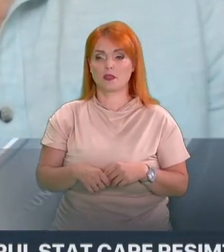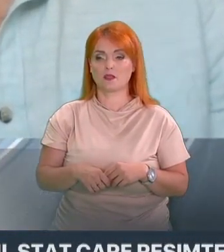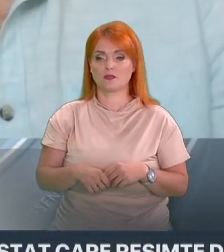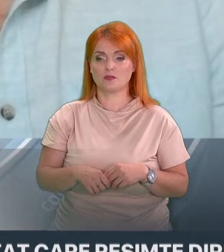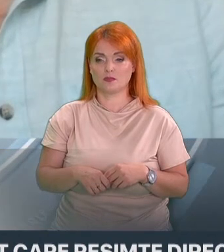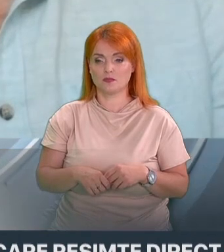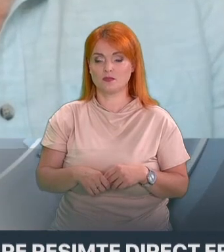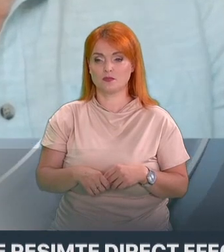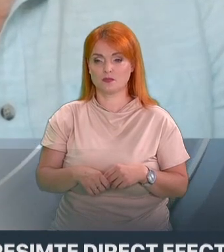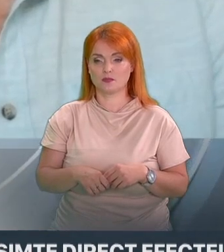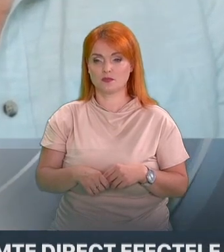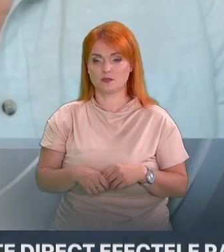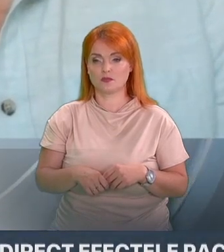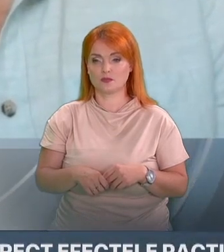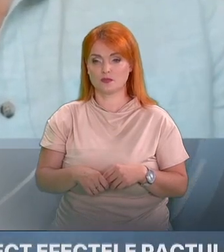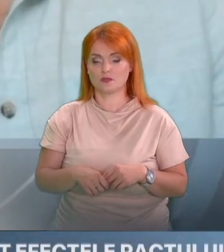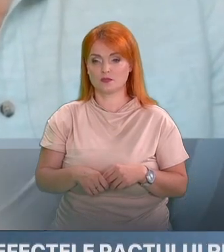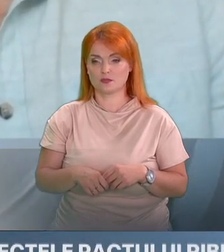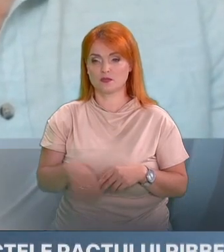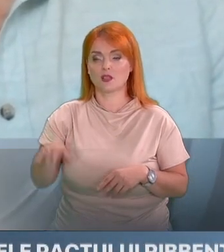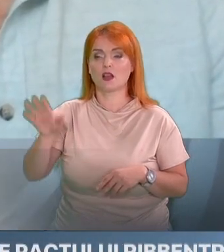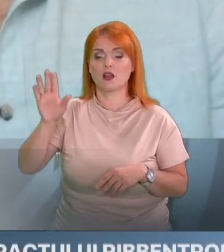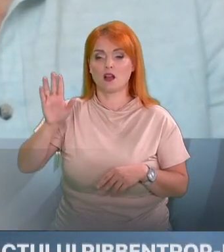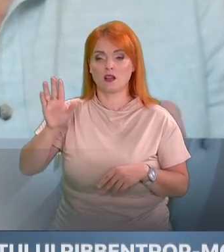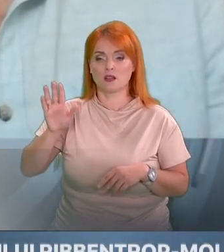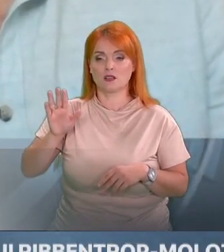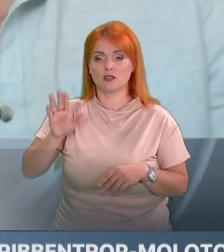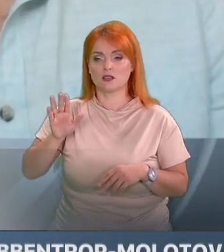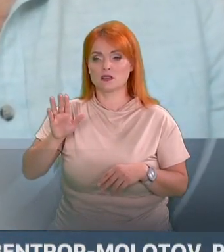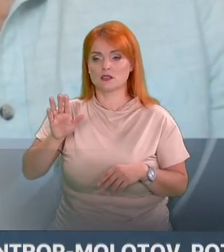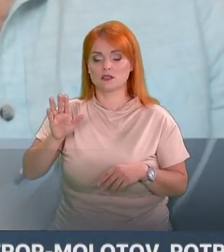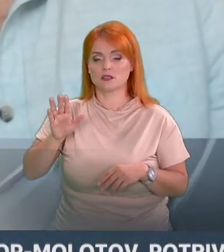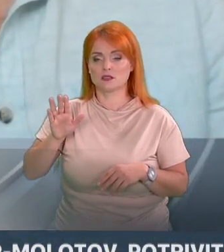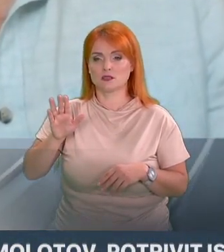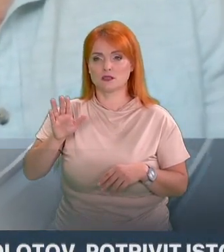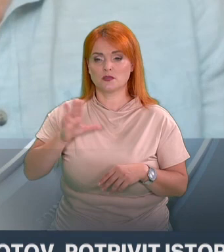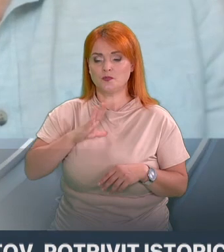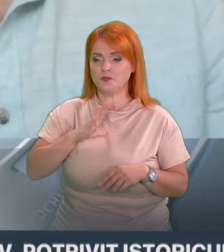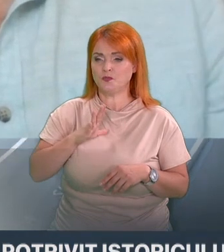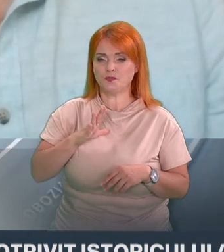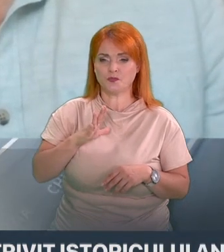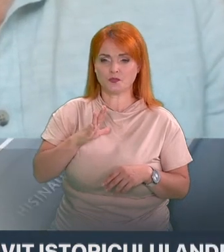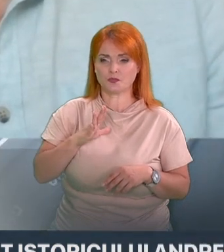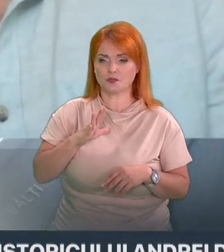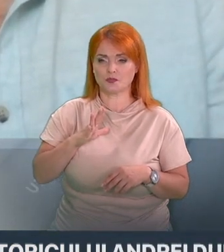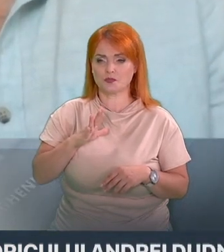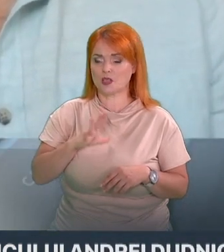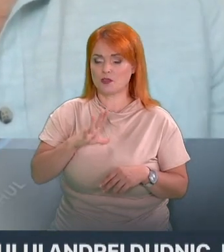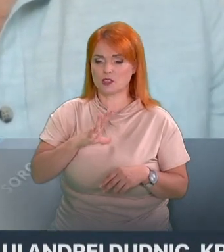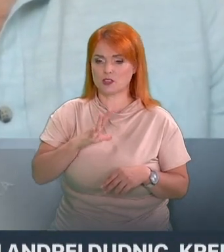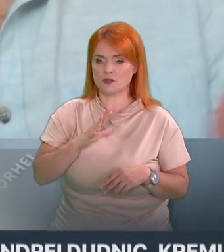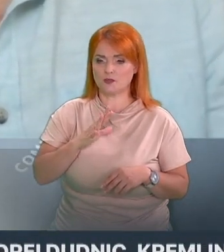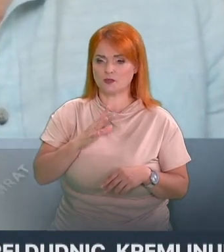barem un simulacru de proces de judecată în plină stradă. Era nevoie doar de o banală delațiune, că a